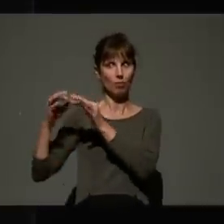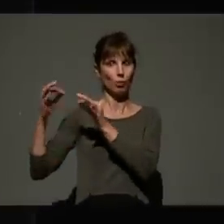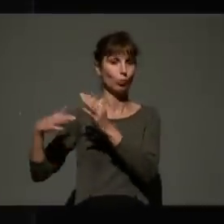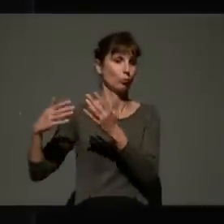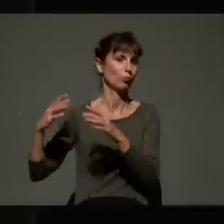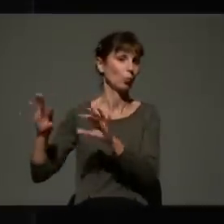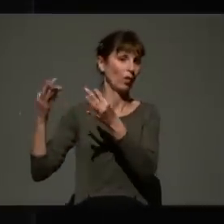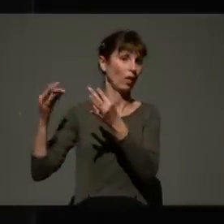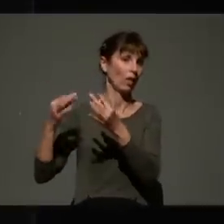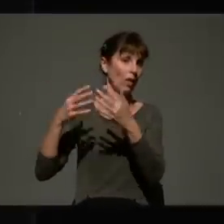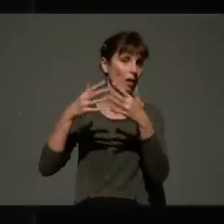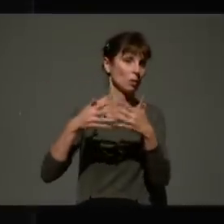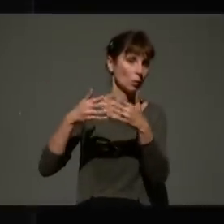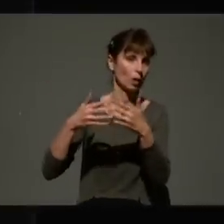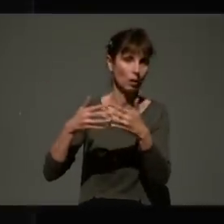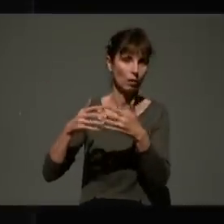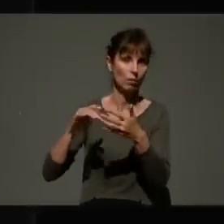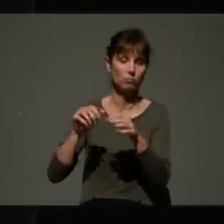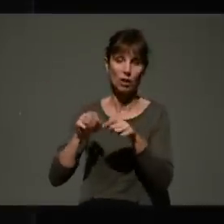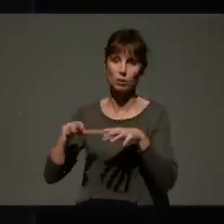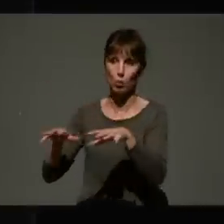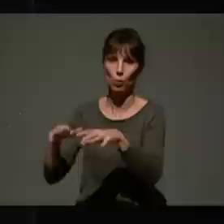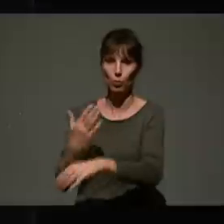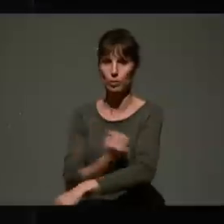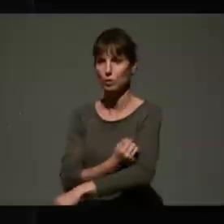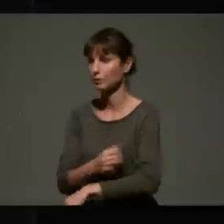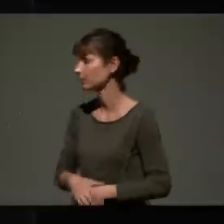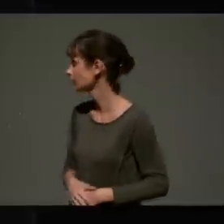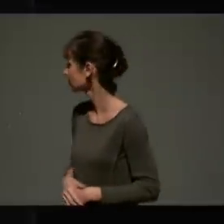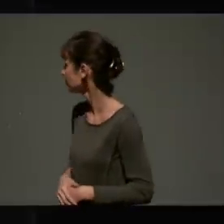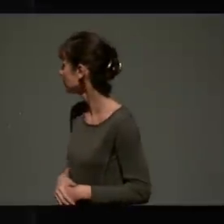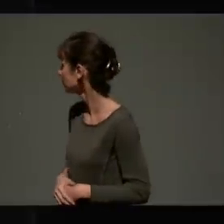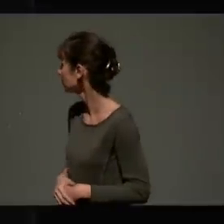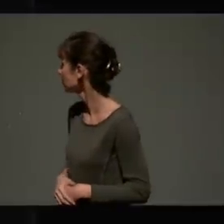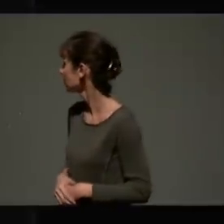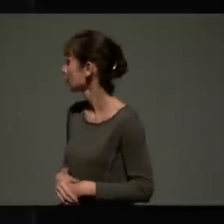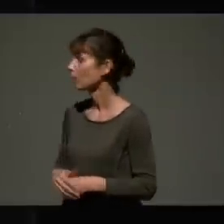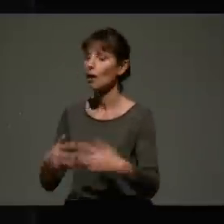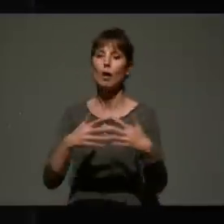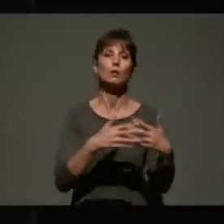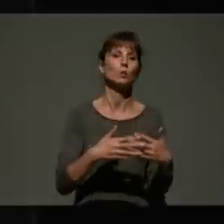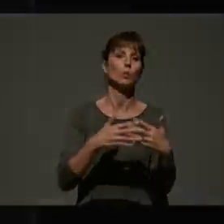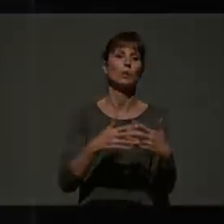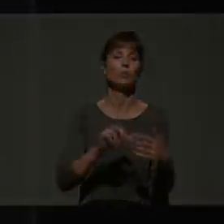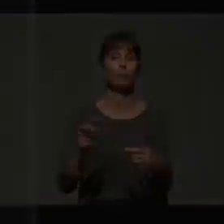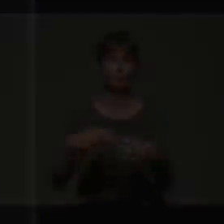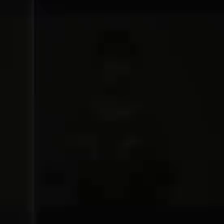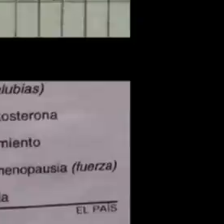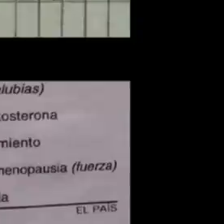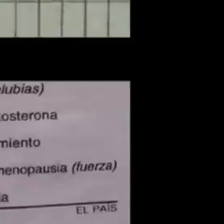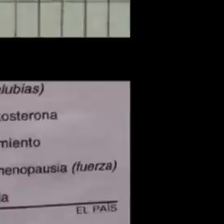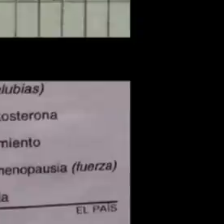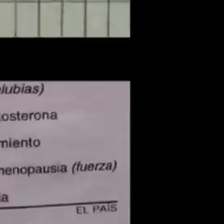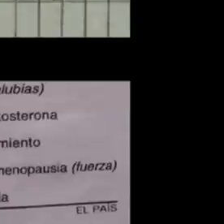à très grande envergure. Et de la même manière, on passe, il n'y a pas que les États-Unis, voilà l'Espagne, c'est la fameuse affaire